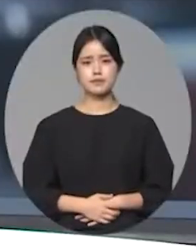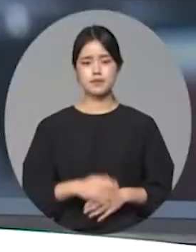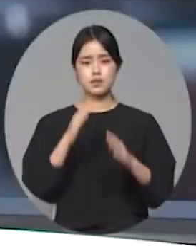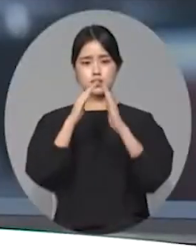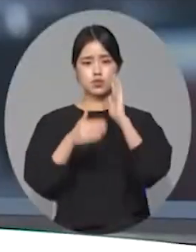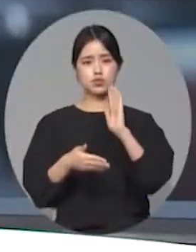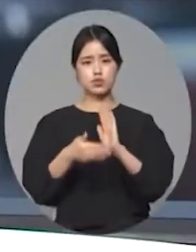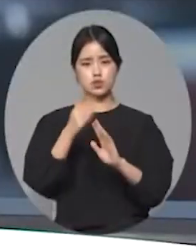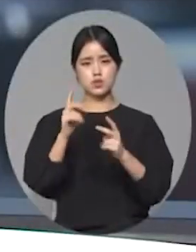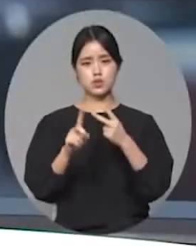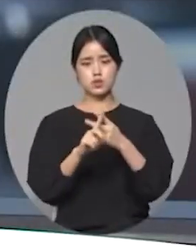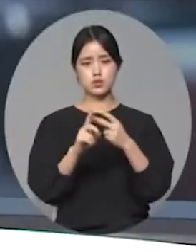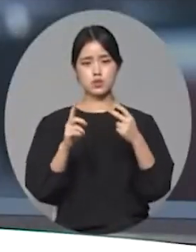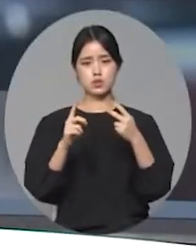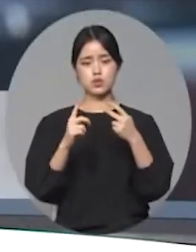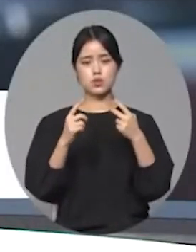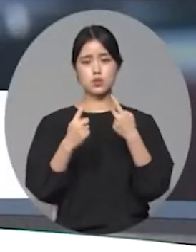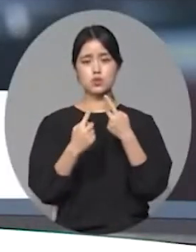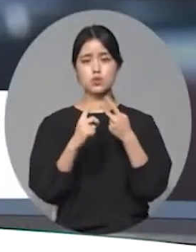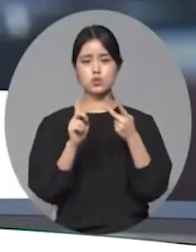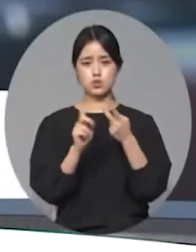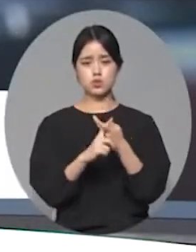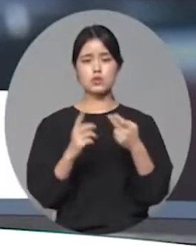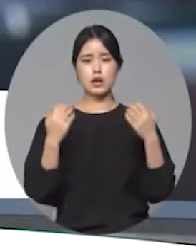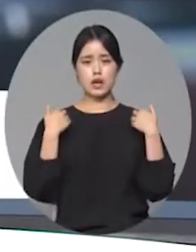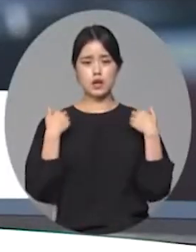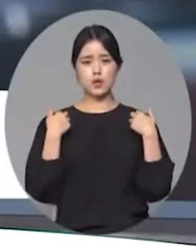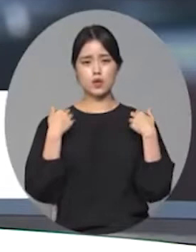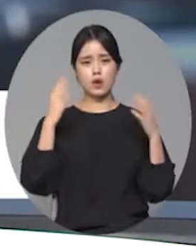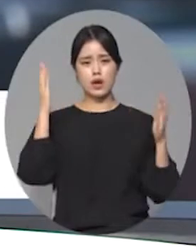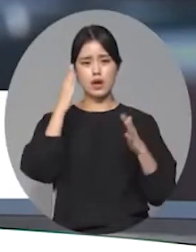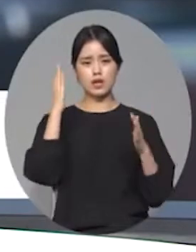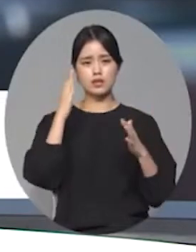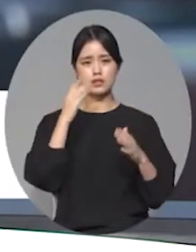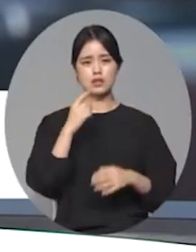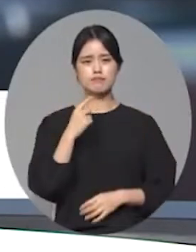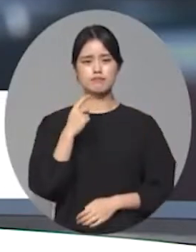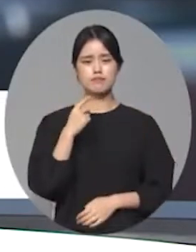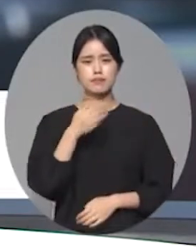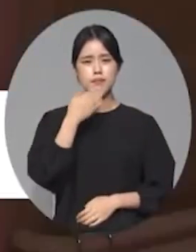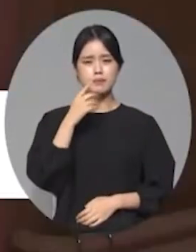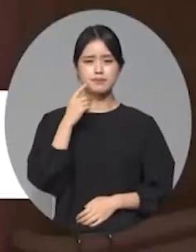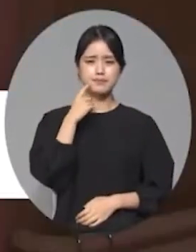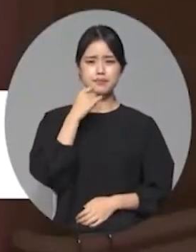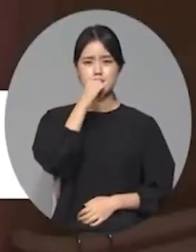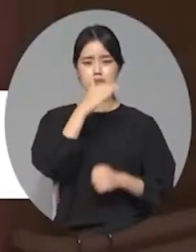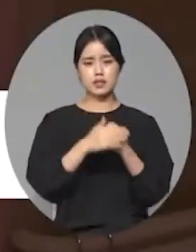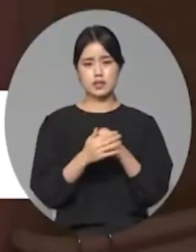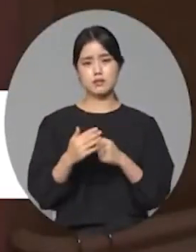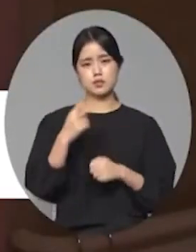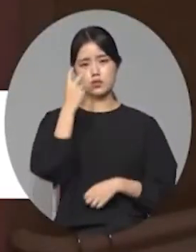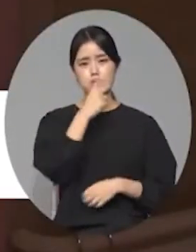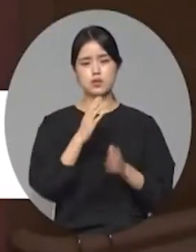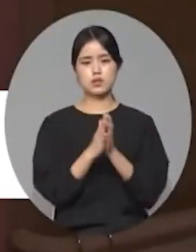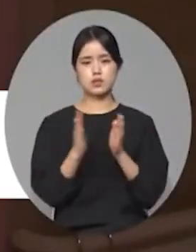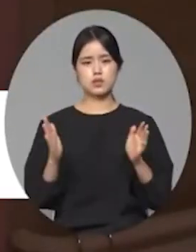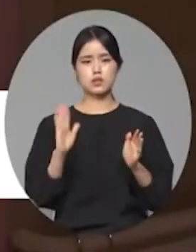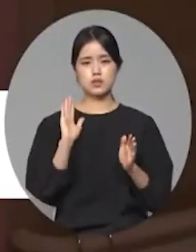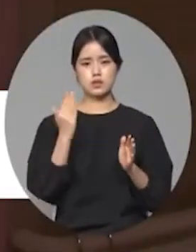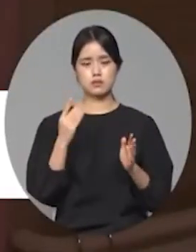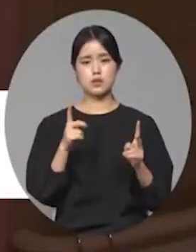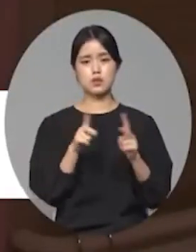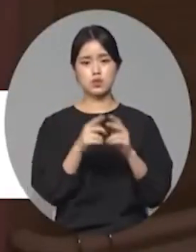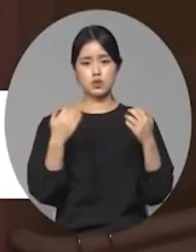전주시 4 한 초등학교에서 식중독 의심 환자가 발생해 당국이 조사에 나섰습니다 서로 붙어 교육청은 전주의 한